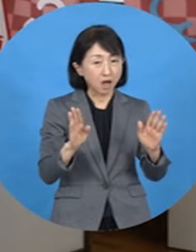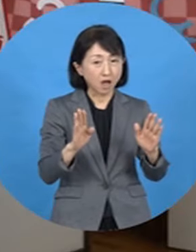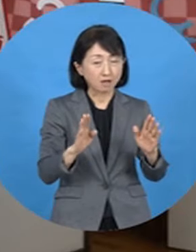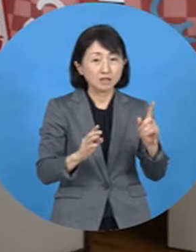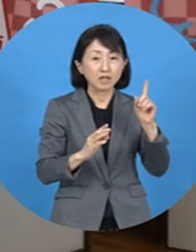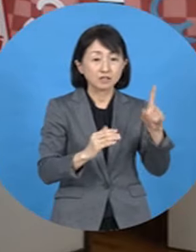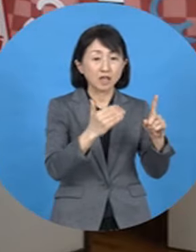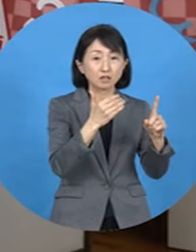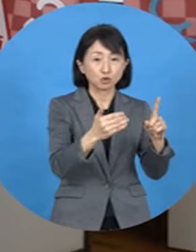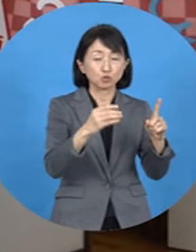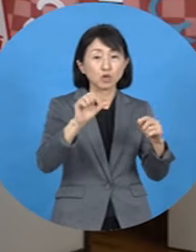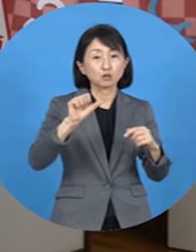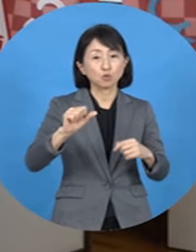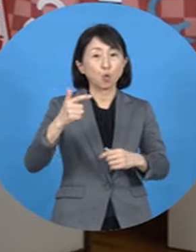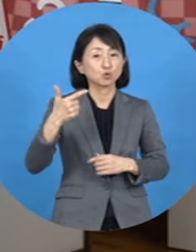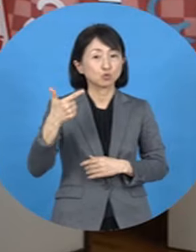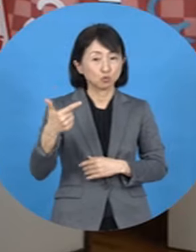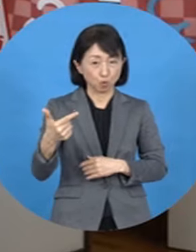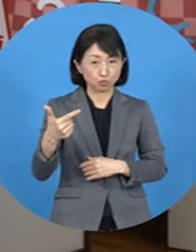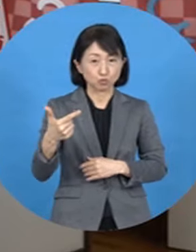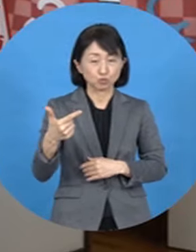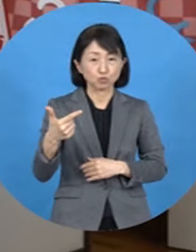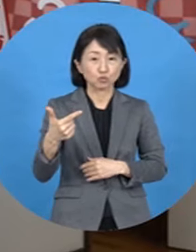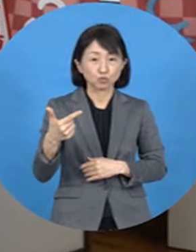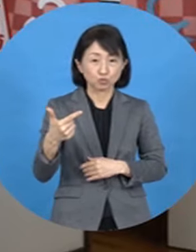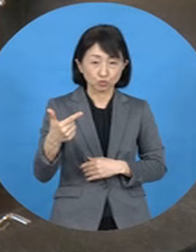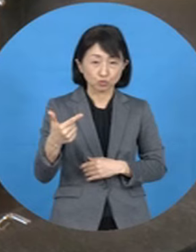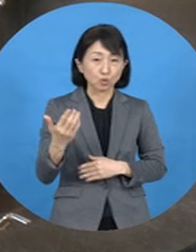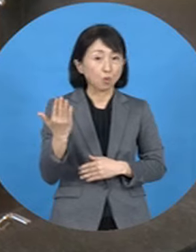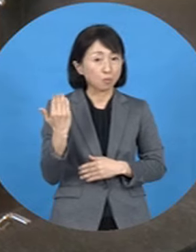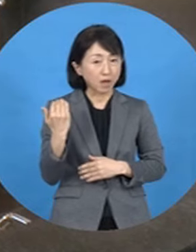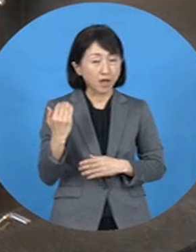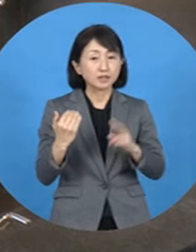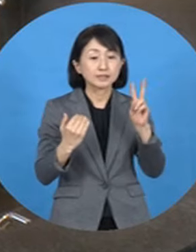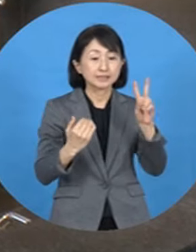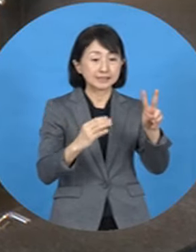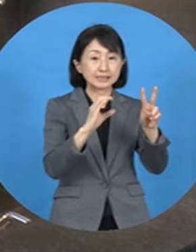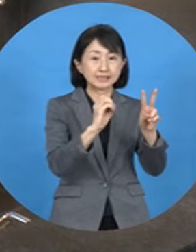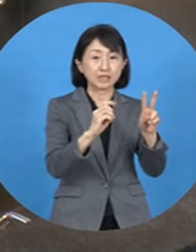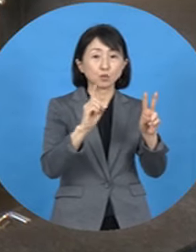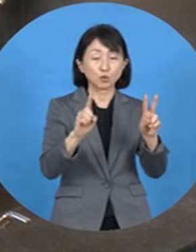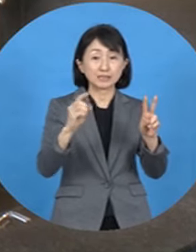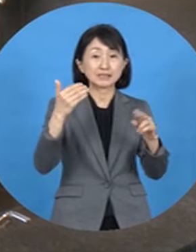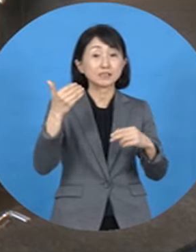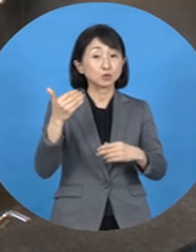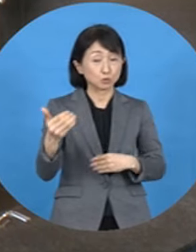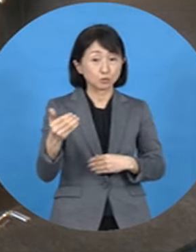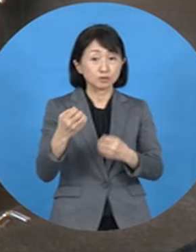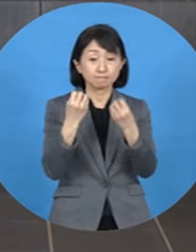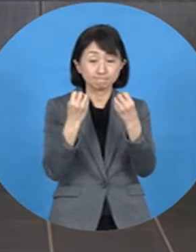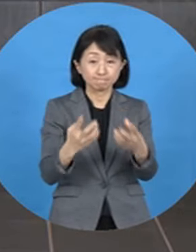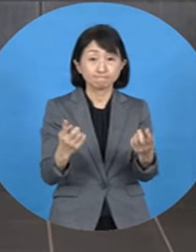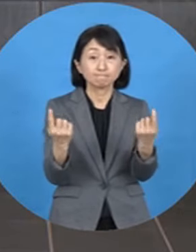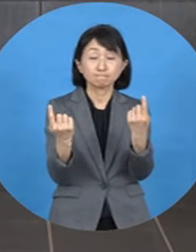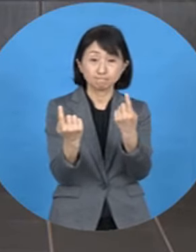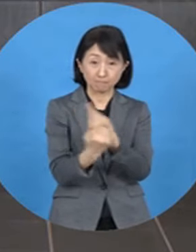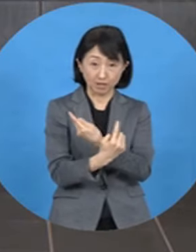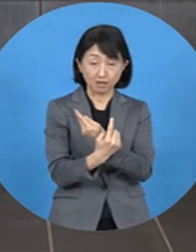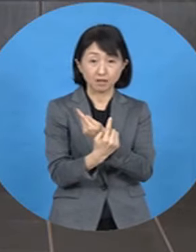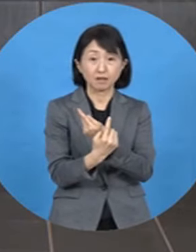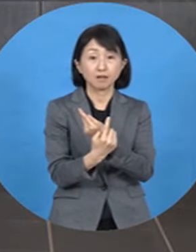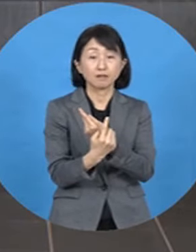年から地域の人たちを癒してきたこちらの銭湯は2019年にリニューアルされました。